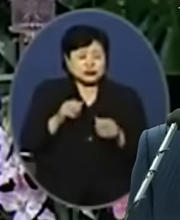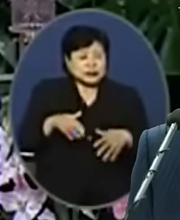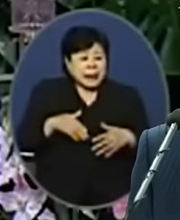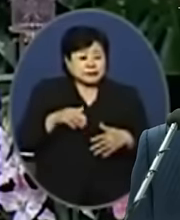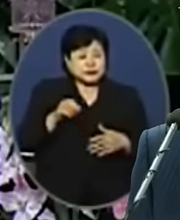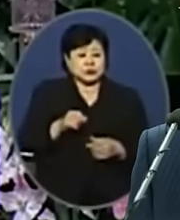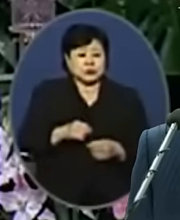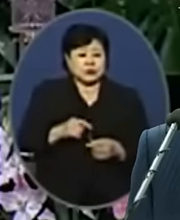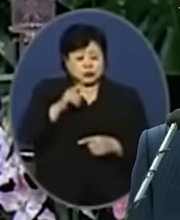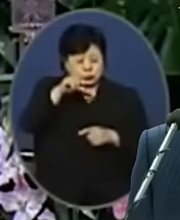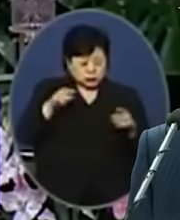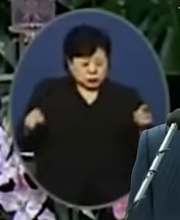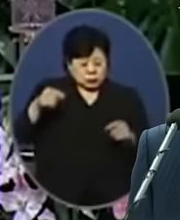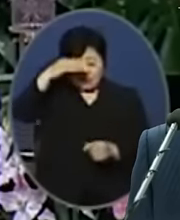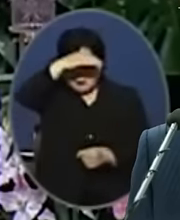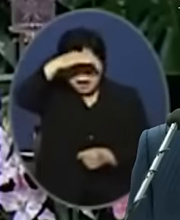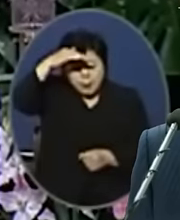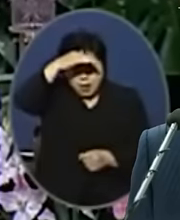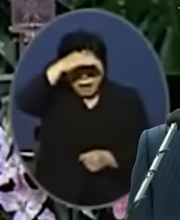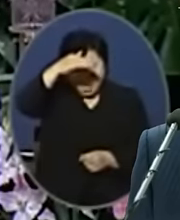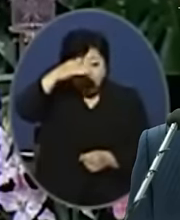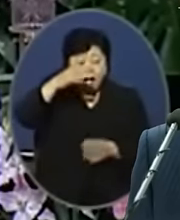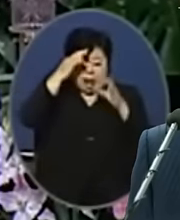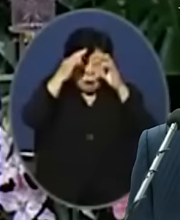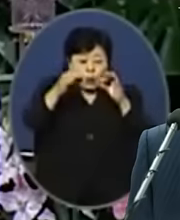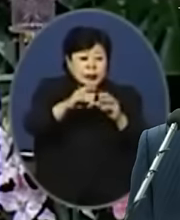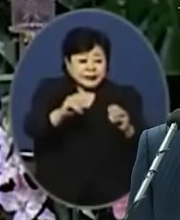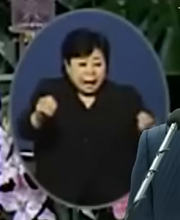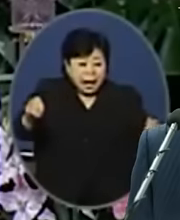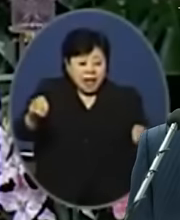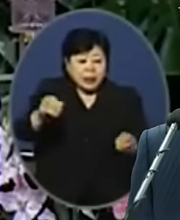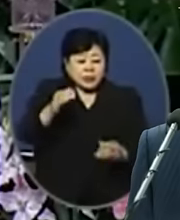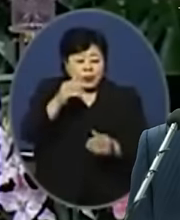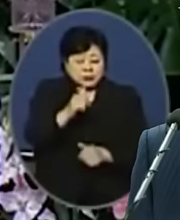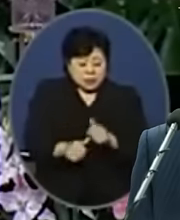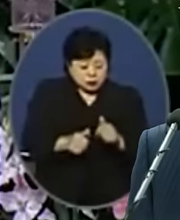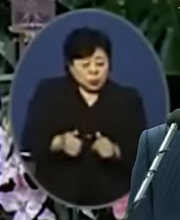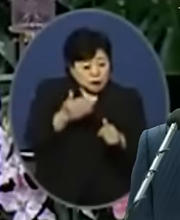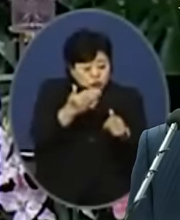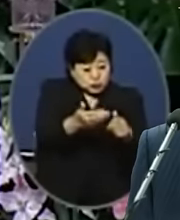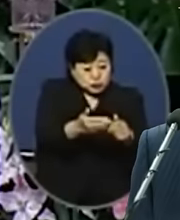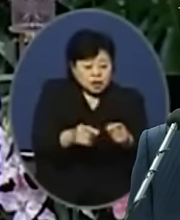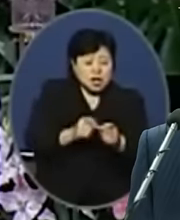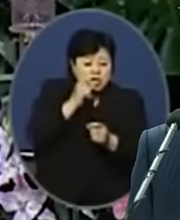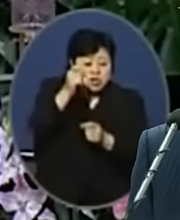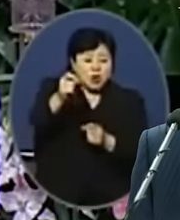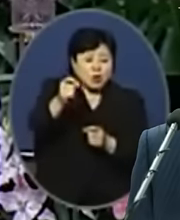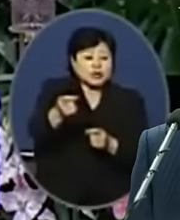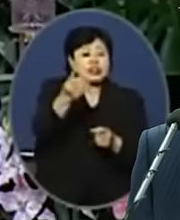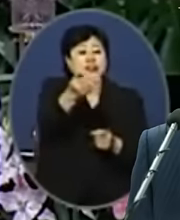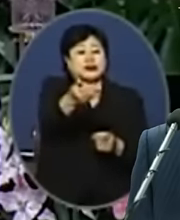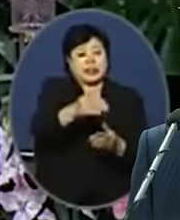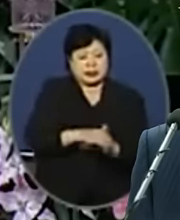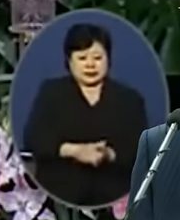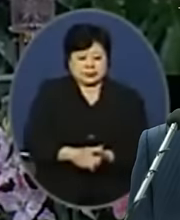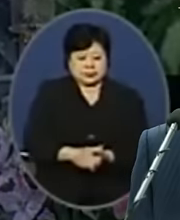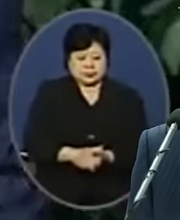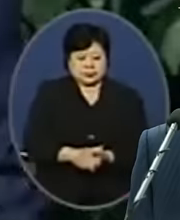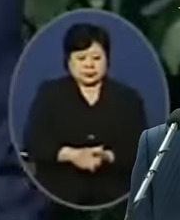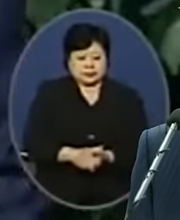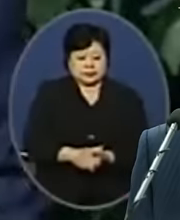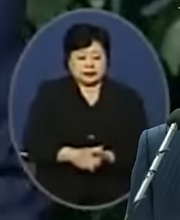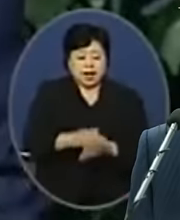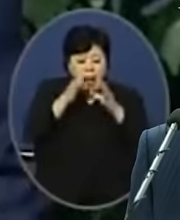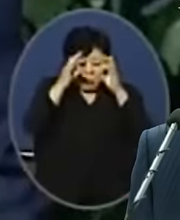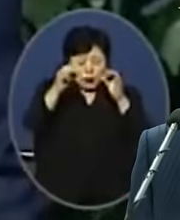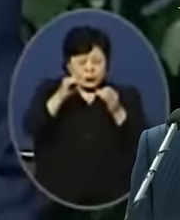남쪽, 동쪽과 서쪽을 바라보라. 보이는 땅을 내가 너와 내 자손에게 주리니 영원히 이르리라.